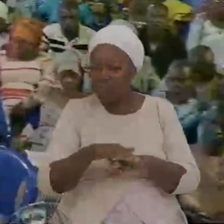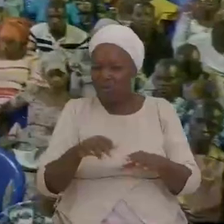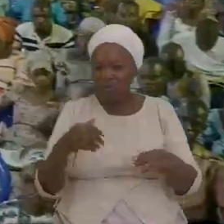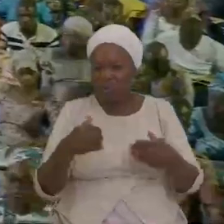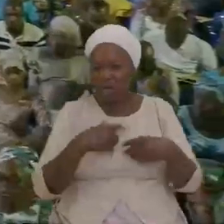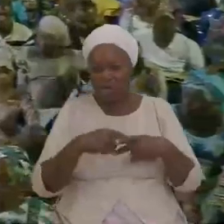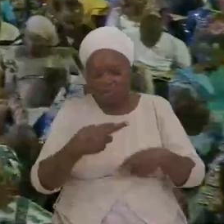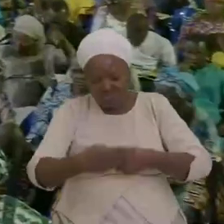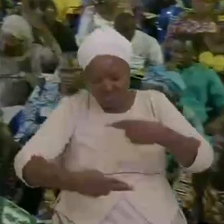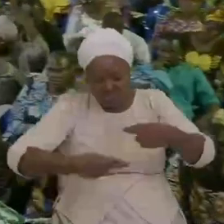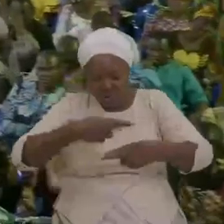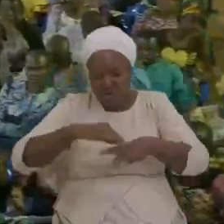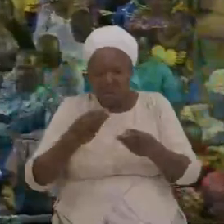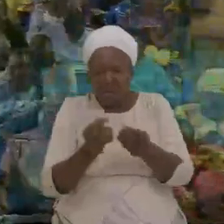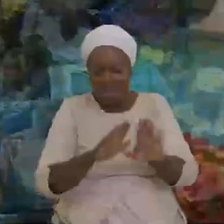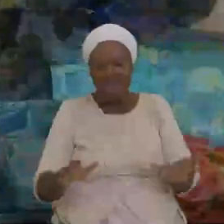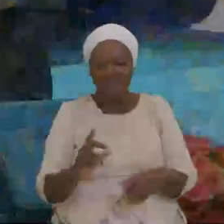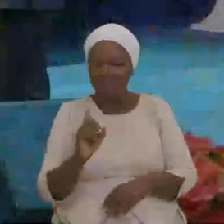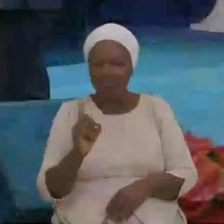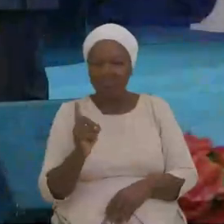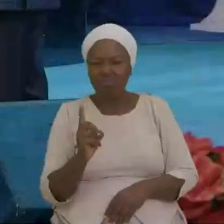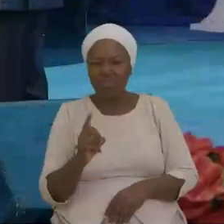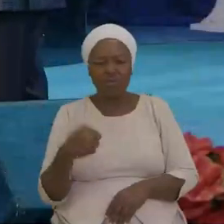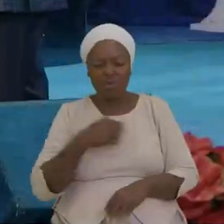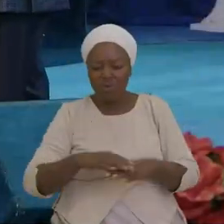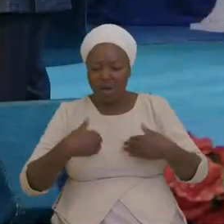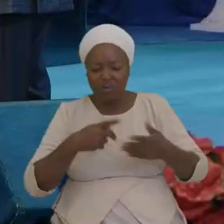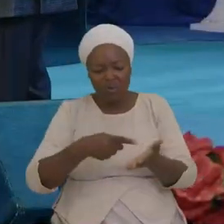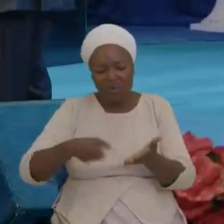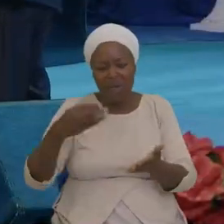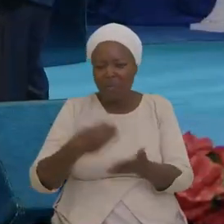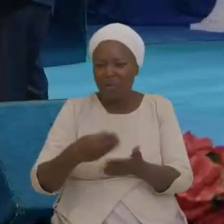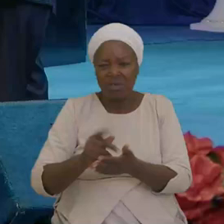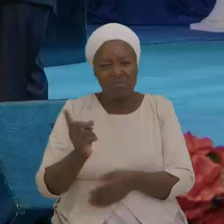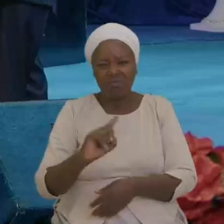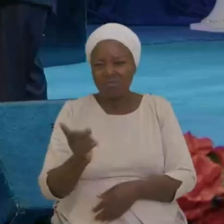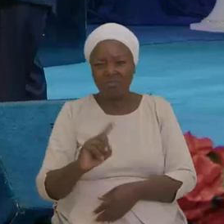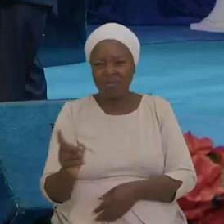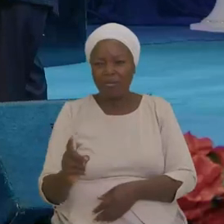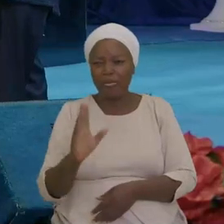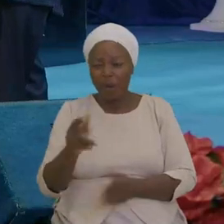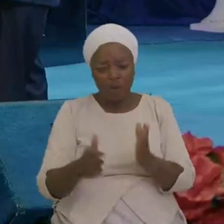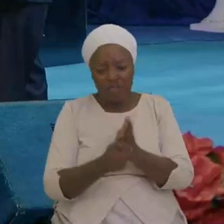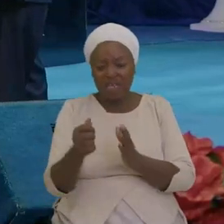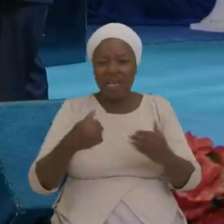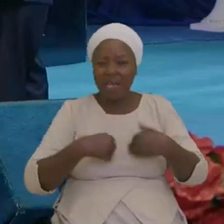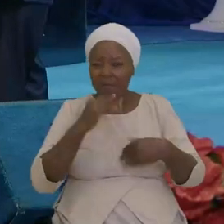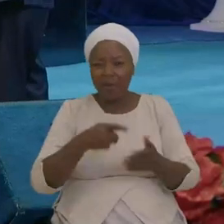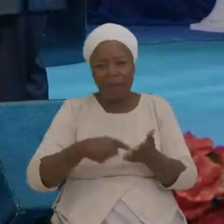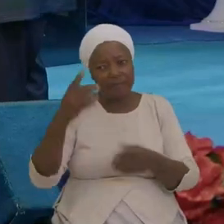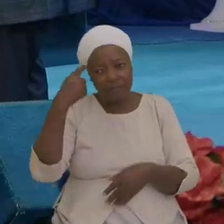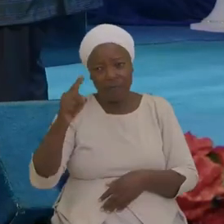Nous n'avons pas besoin de rouler par terre. Nous n'avons pas besoin de payer de l'argent. Ton billet